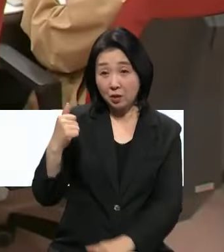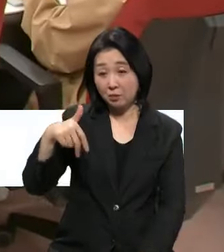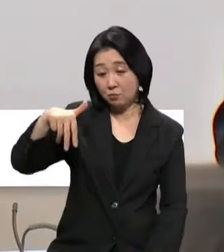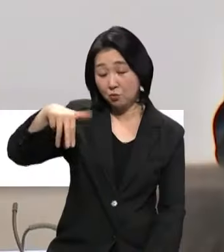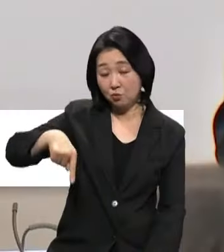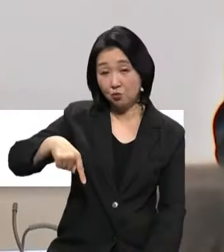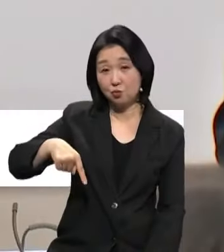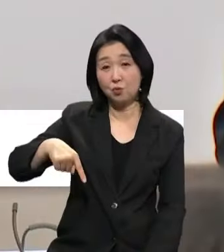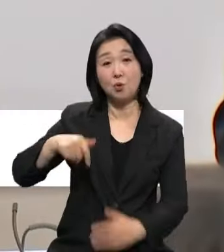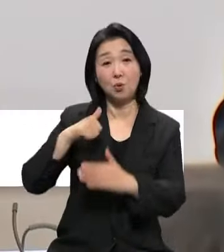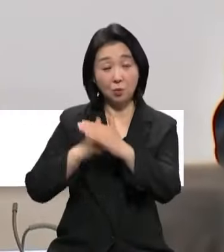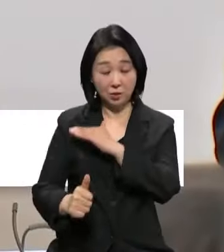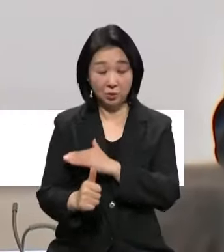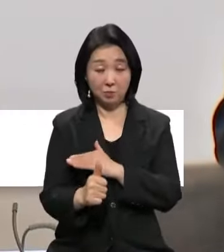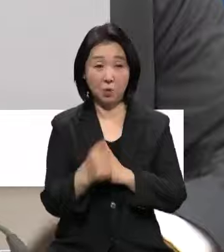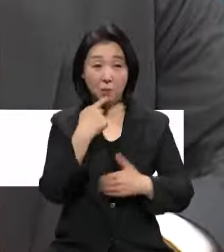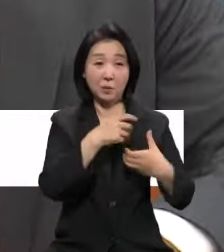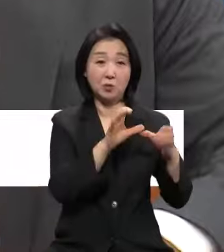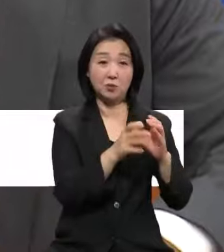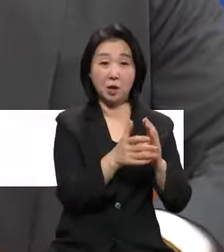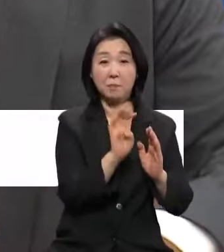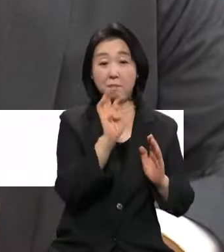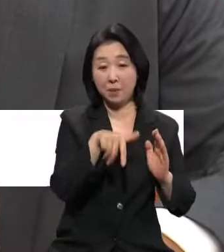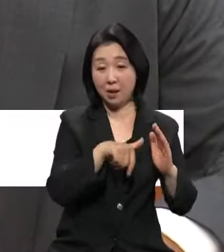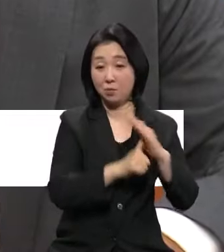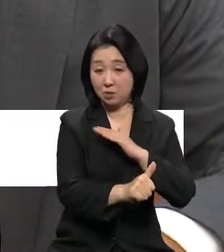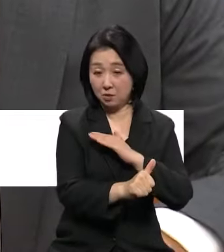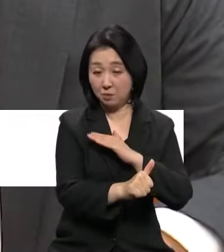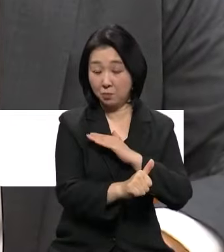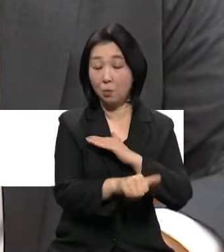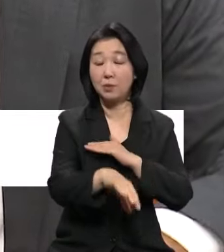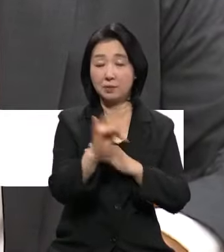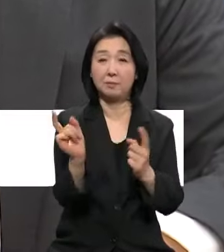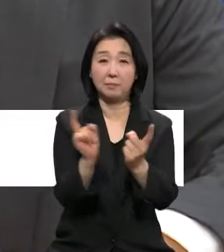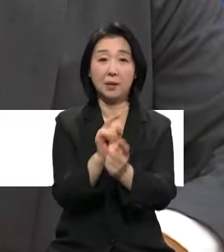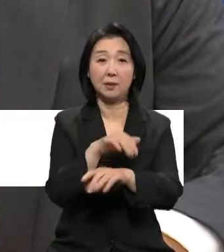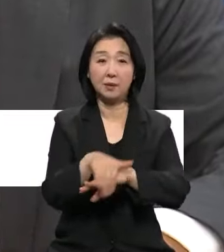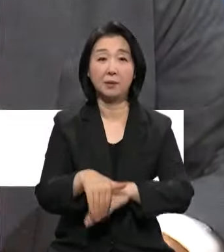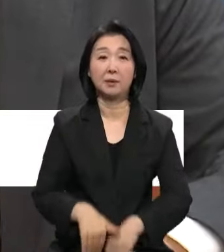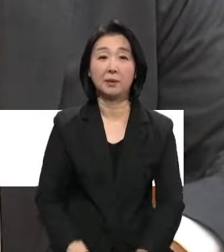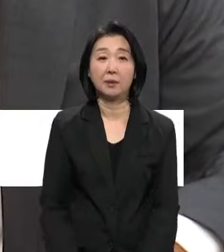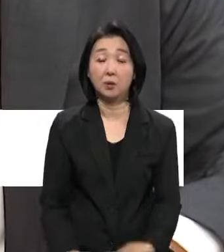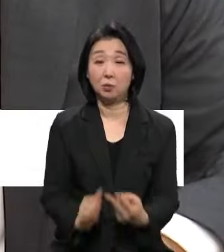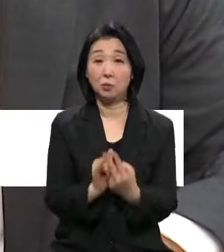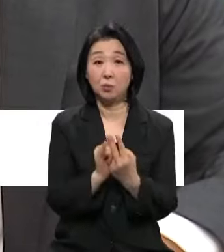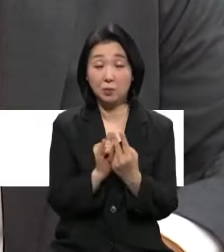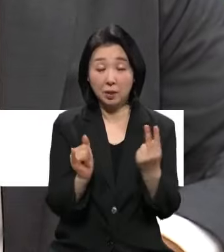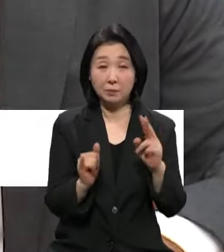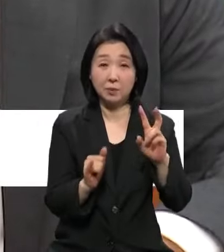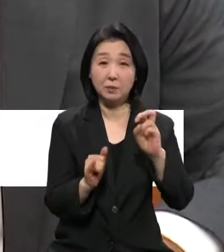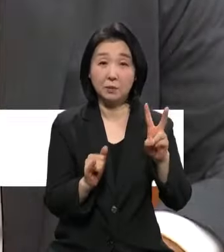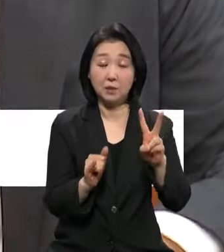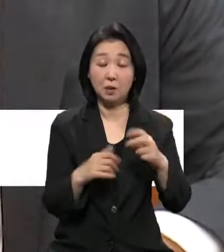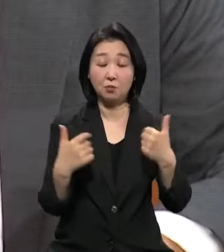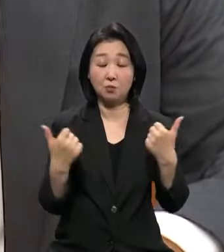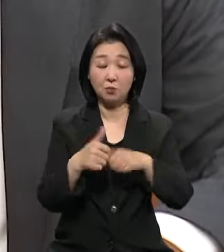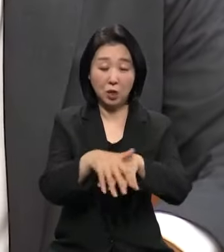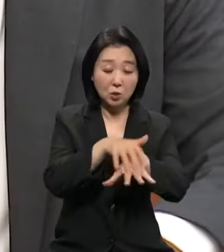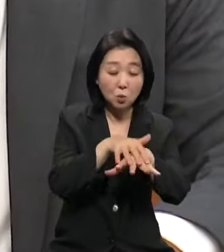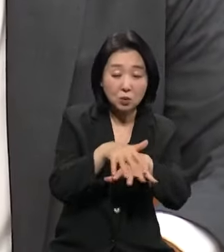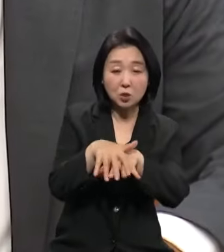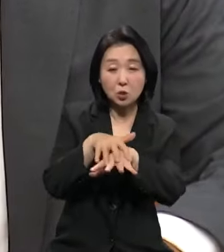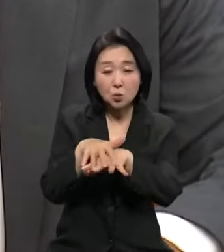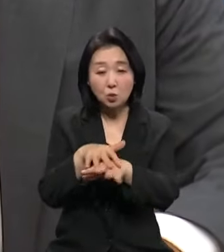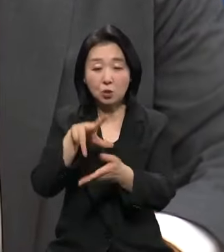신임 원내대표와 더불어민주당 박찬대 원내 대표가 처음 만납니다 두 사람은 22대 국회 원구성 등